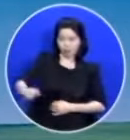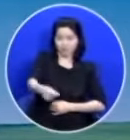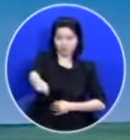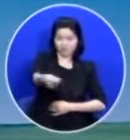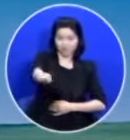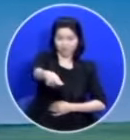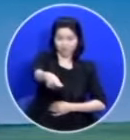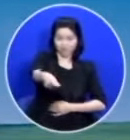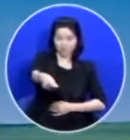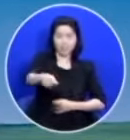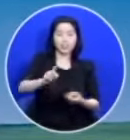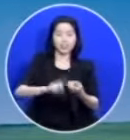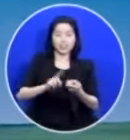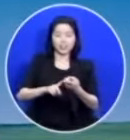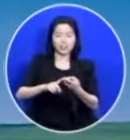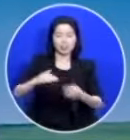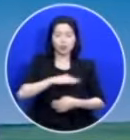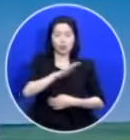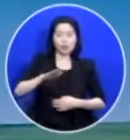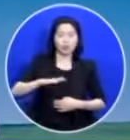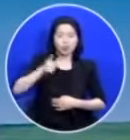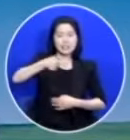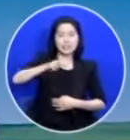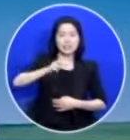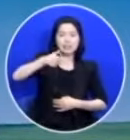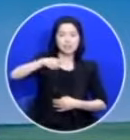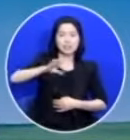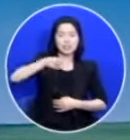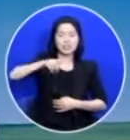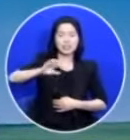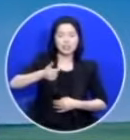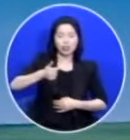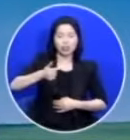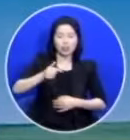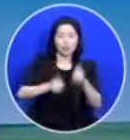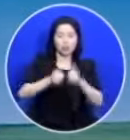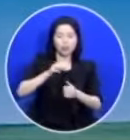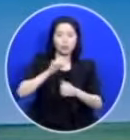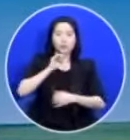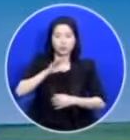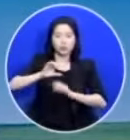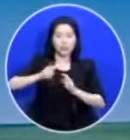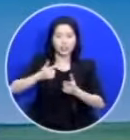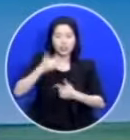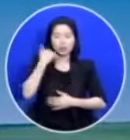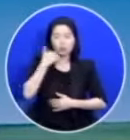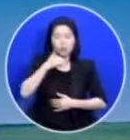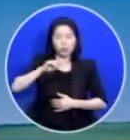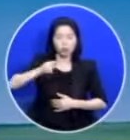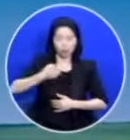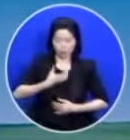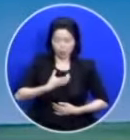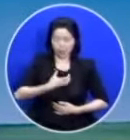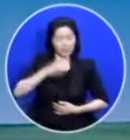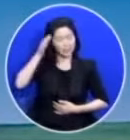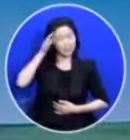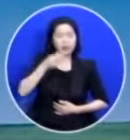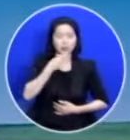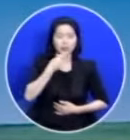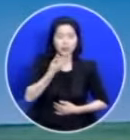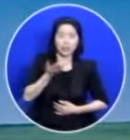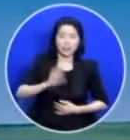대해서는 우리나라도 김지현 선수에게는 누구도 매달을 기대하지 않았어요 그런데 이러한 신체적인